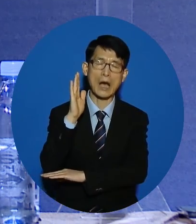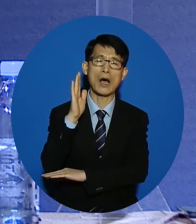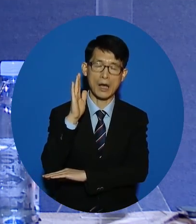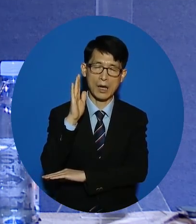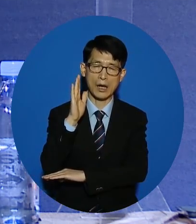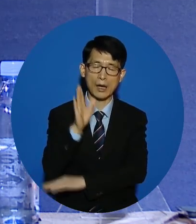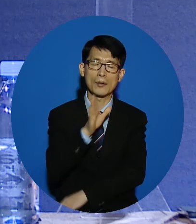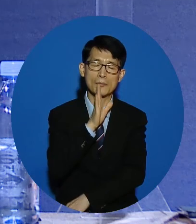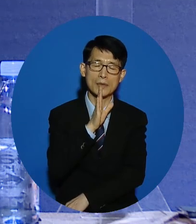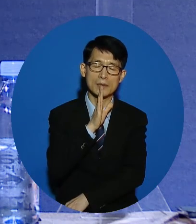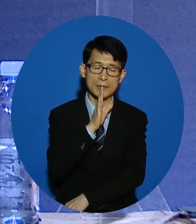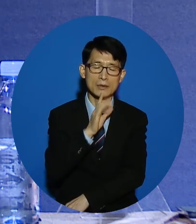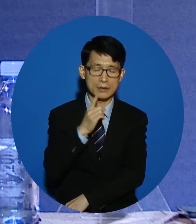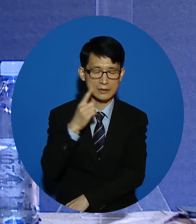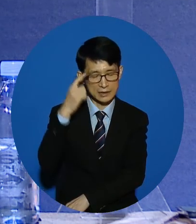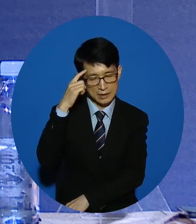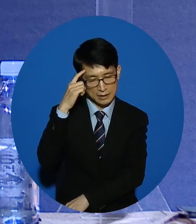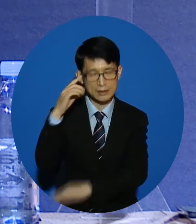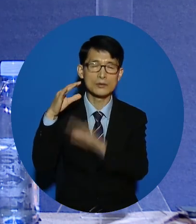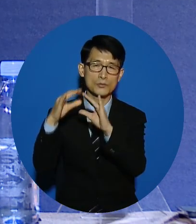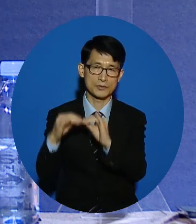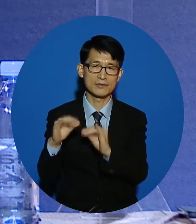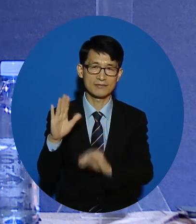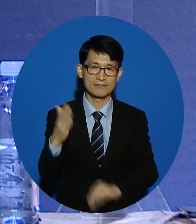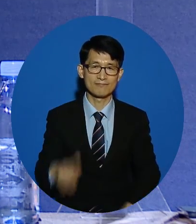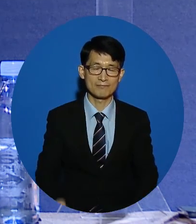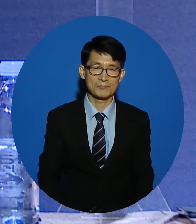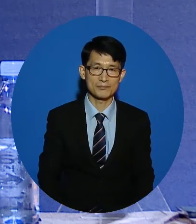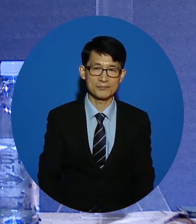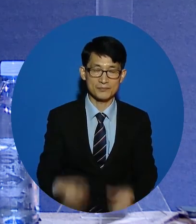와닿았던 것 같습니다. 그래서 첫 번째